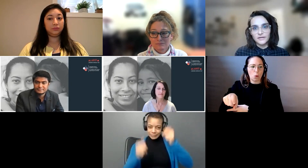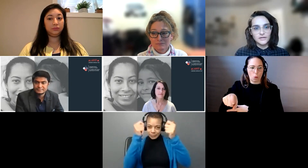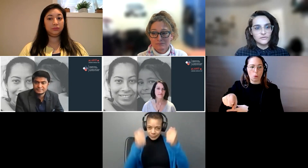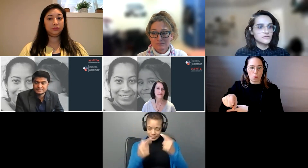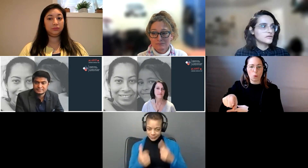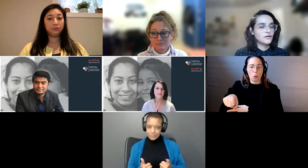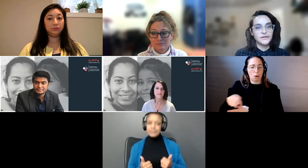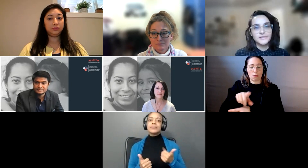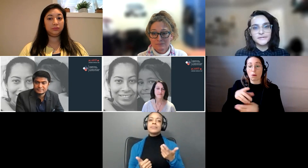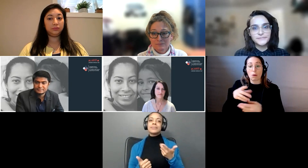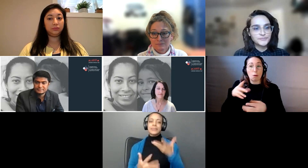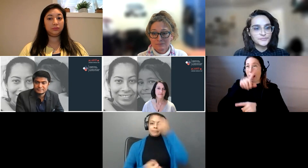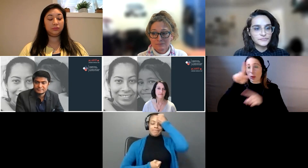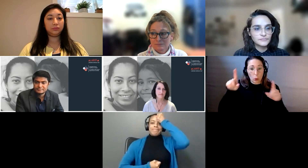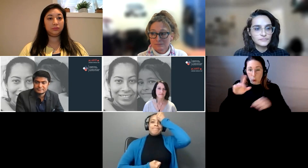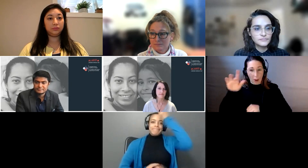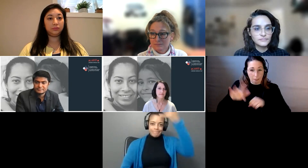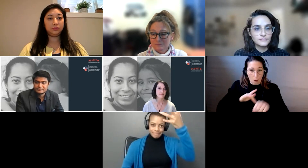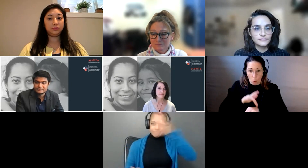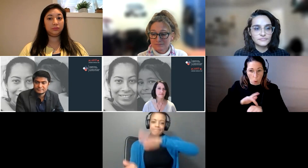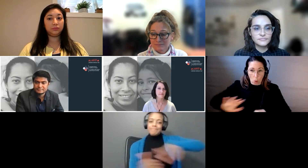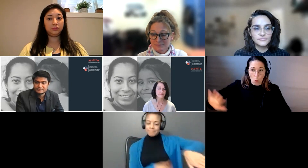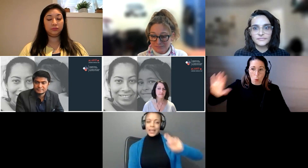partout au monde.